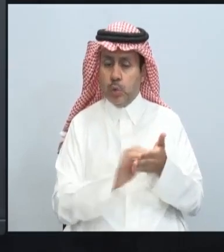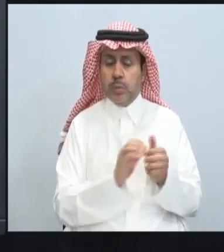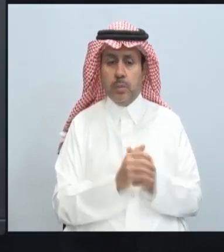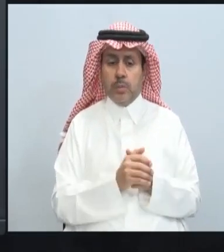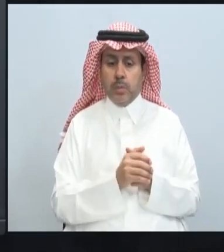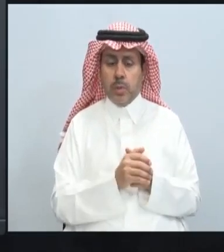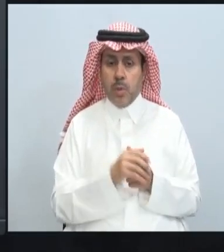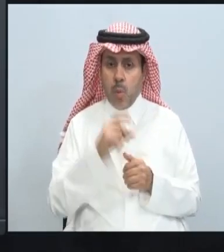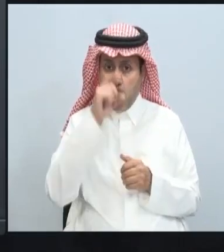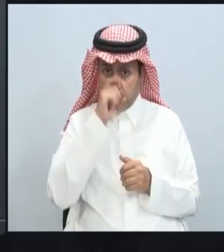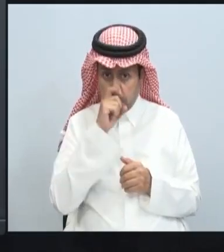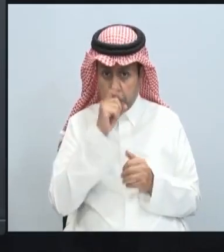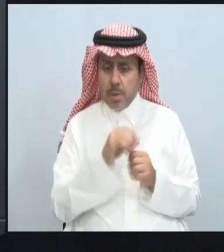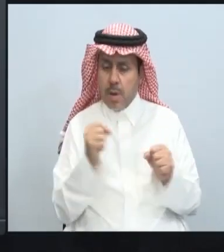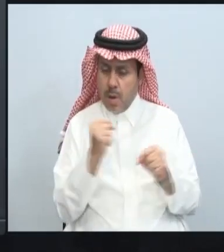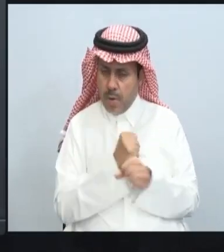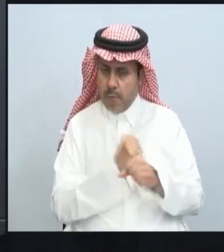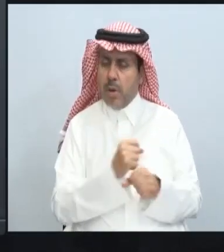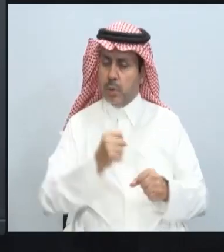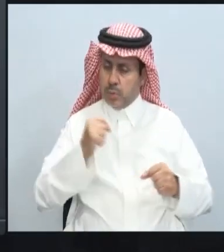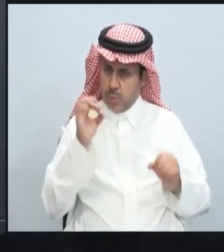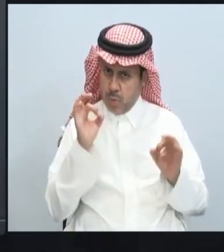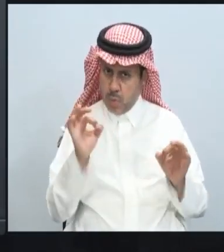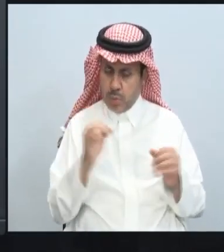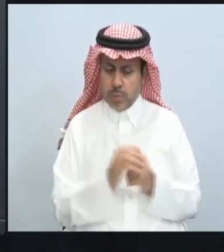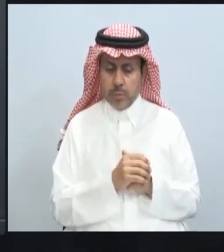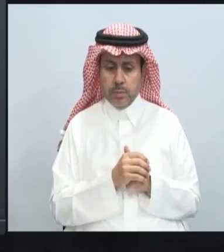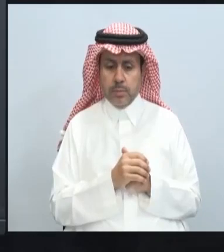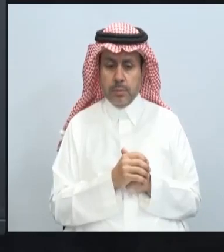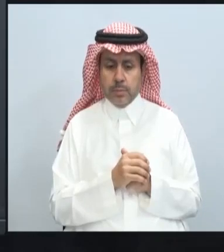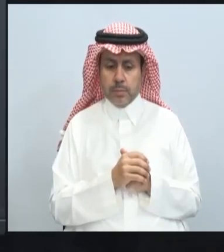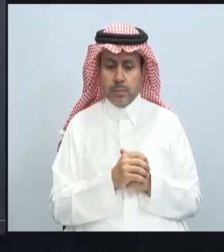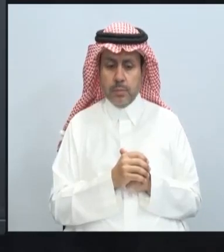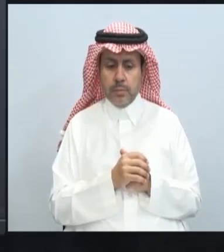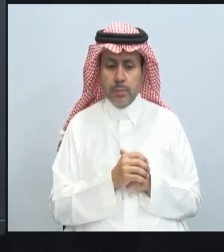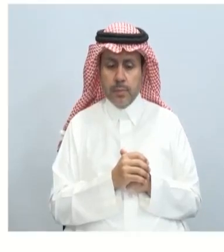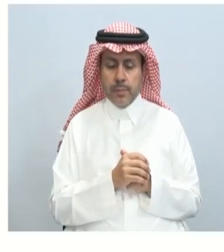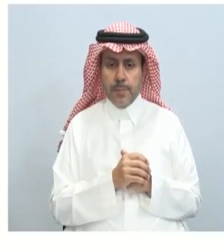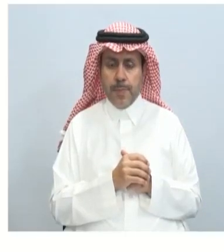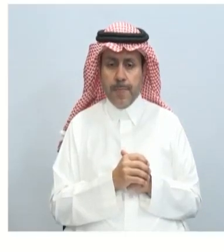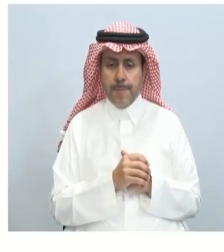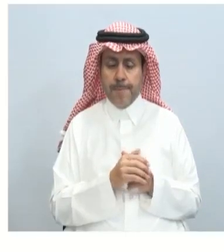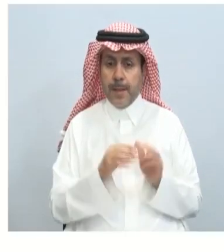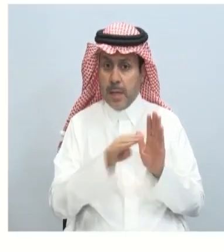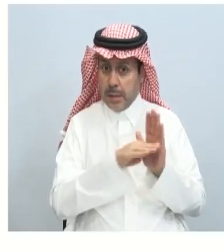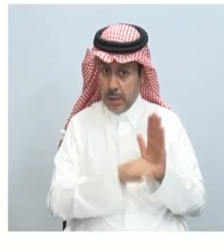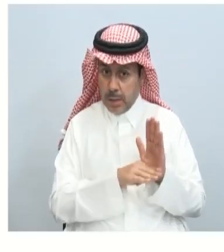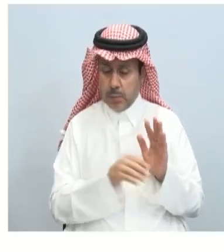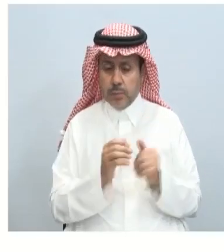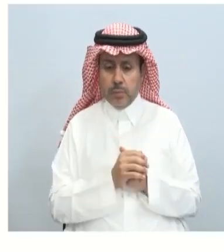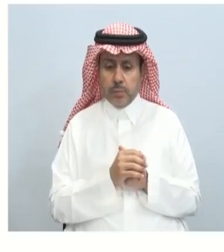يجب ان يؤخذ بها بعين الاعتبار في هذه العقود فتعتبر هذه هذه الاشياء